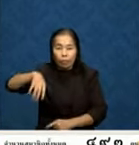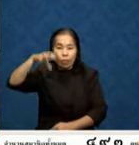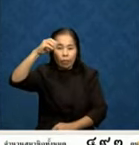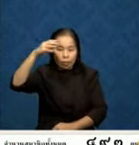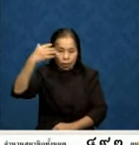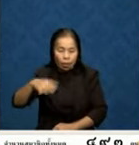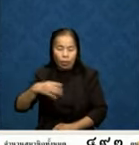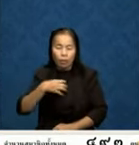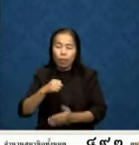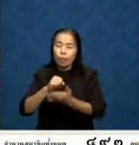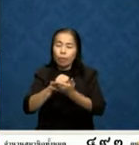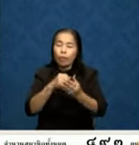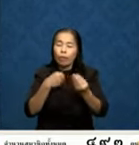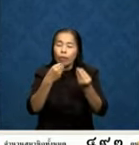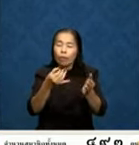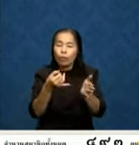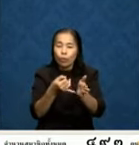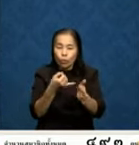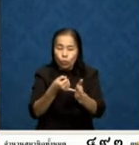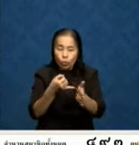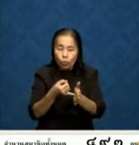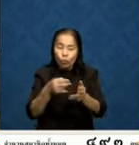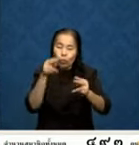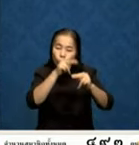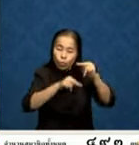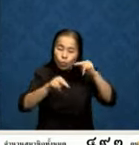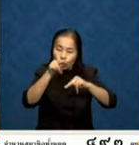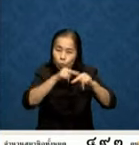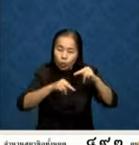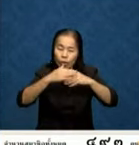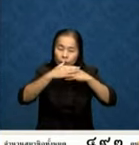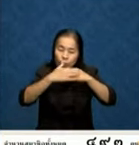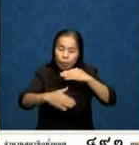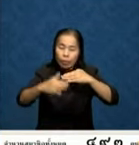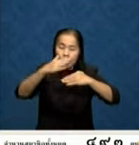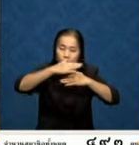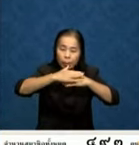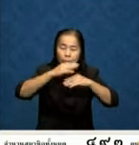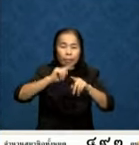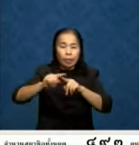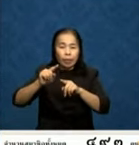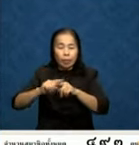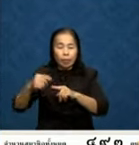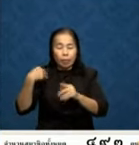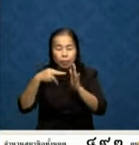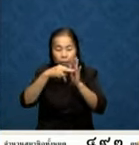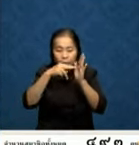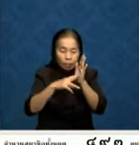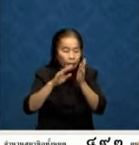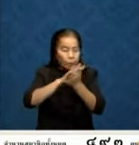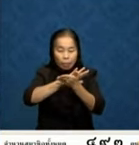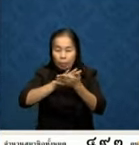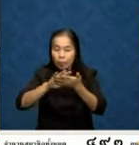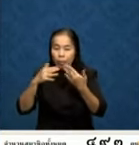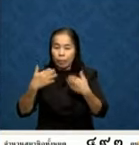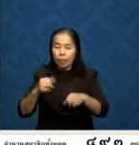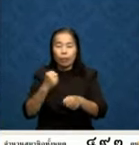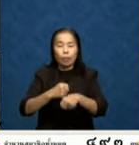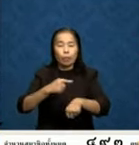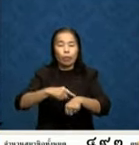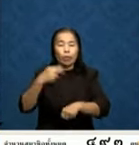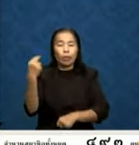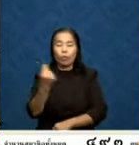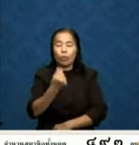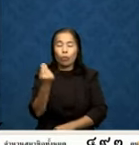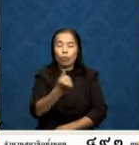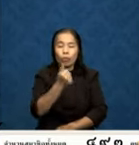แล้วก็สนับสนุนในเรื่องของการดูแลนะครับในการติดตั้งมิเตอร์ต่างๆนะครับให้เรียบร้อยแล้วก็เป็นไปโดยรวดเร็วนะครับ